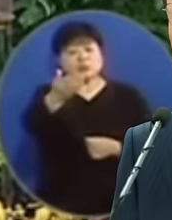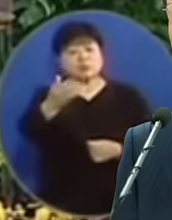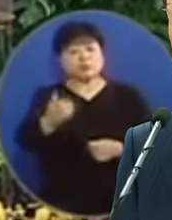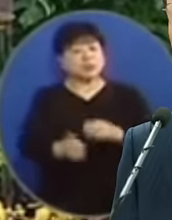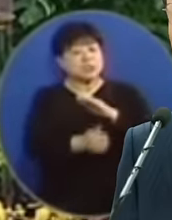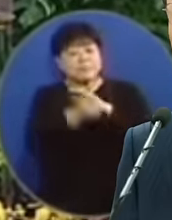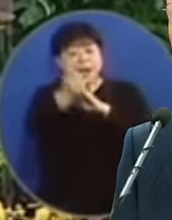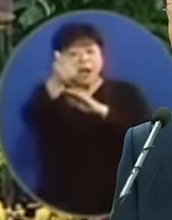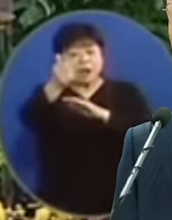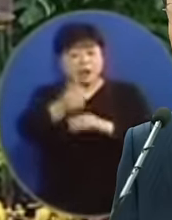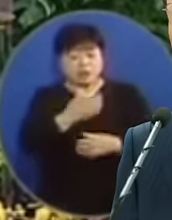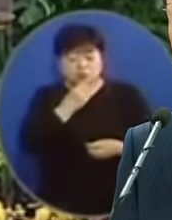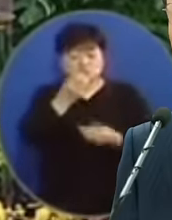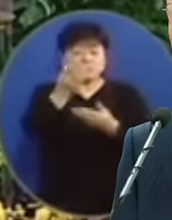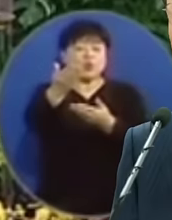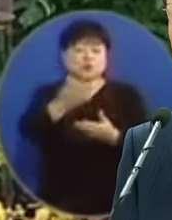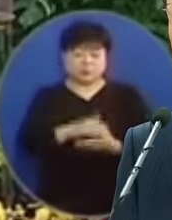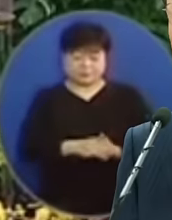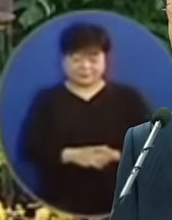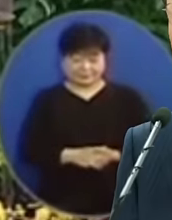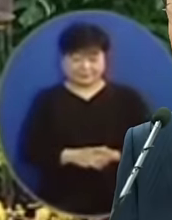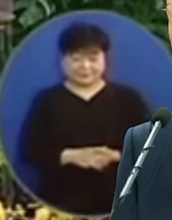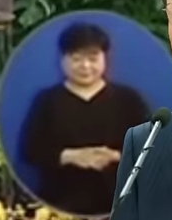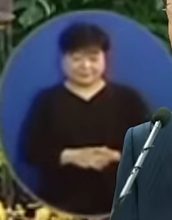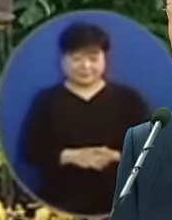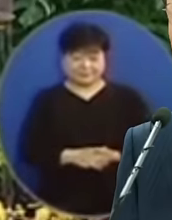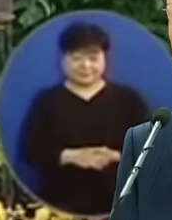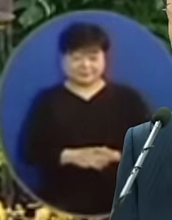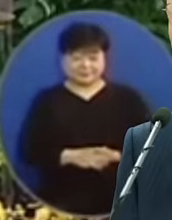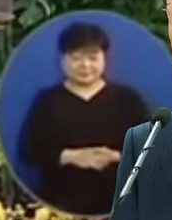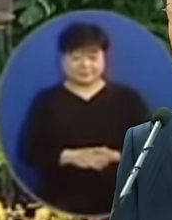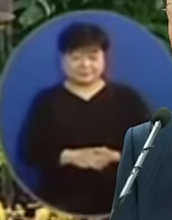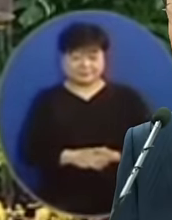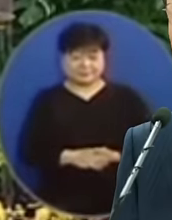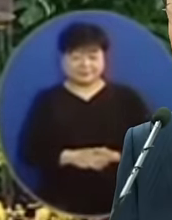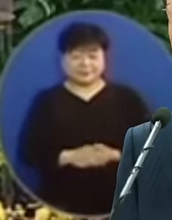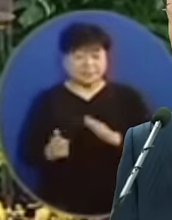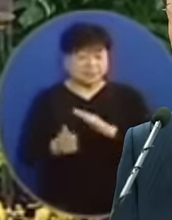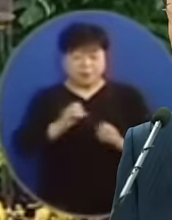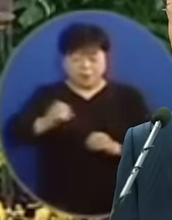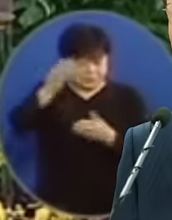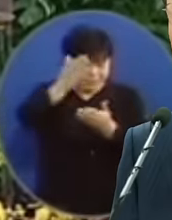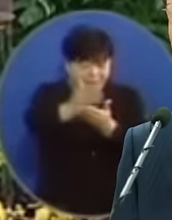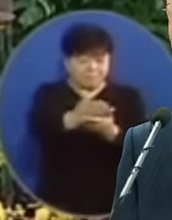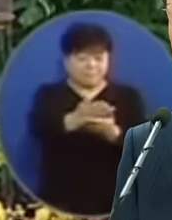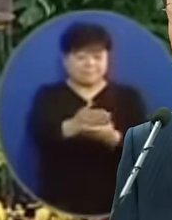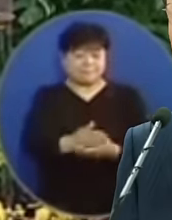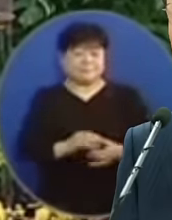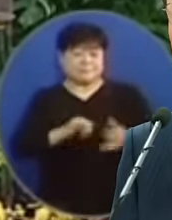희망은 축복을 가져오는 것입니다. 그러므로 결코 희망을 놓으면 안 되는 것입니다.